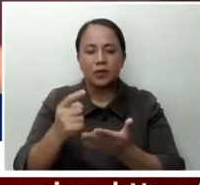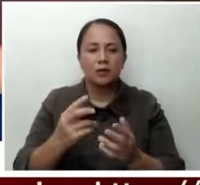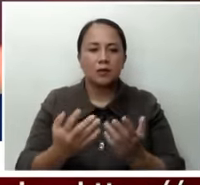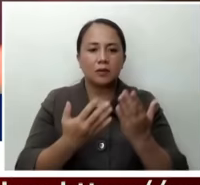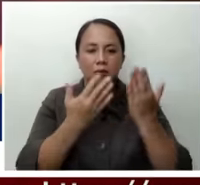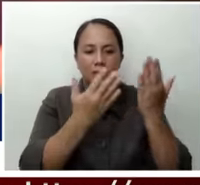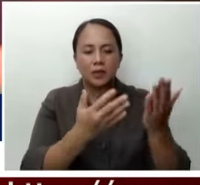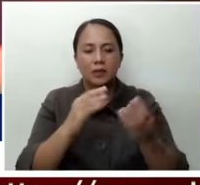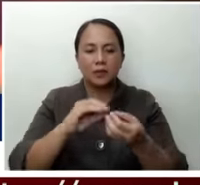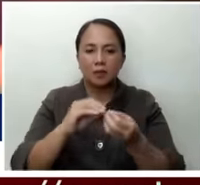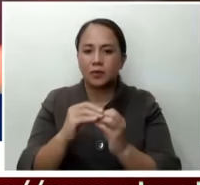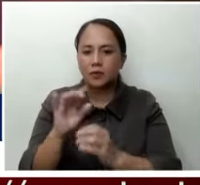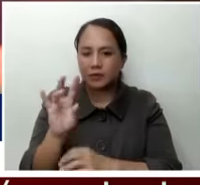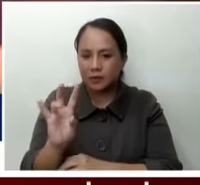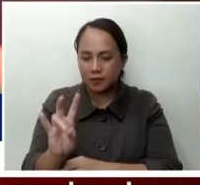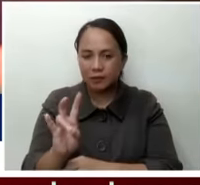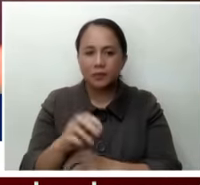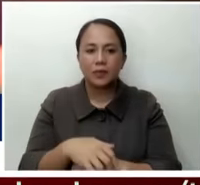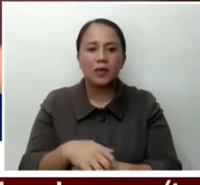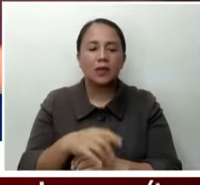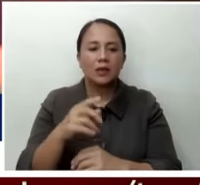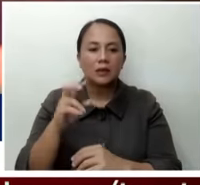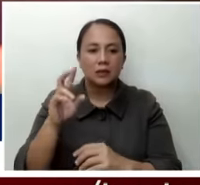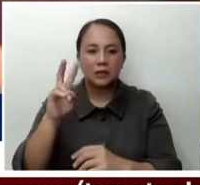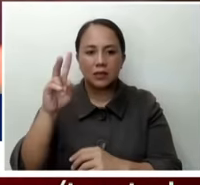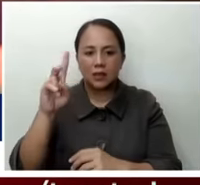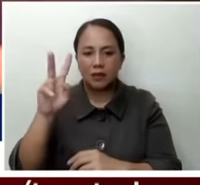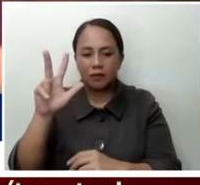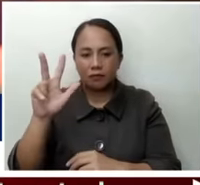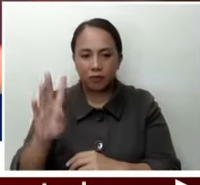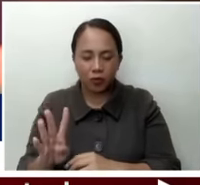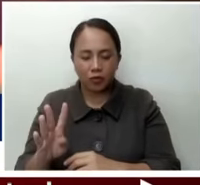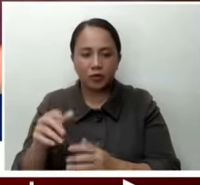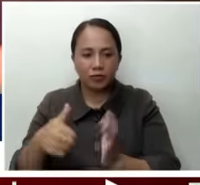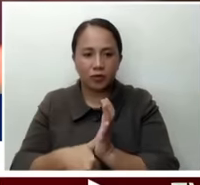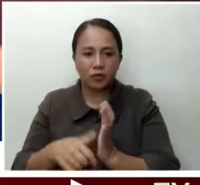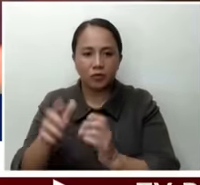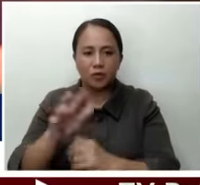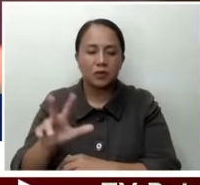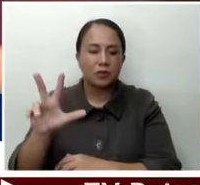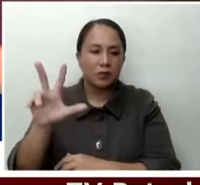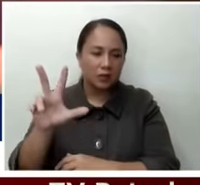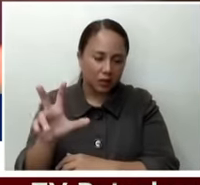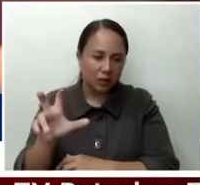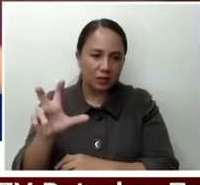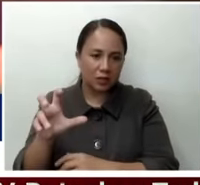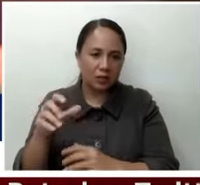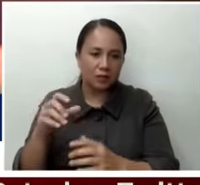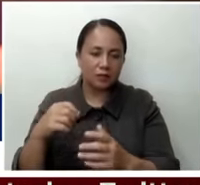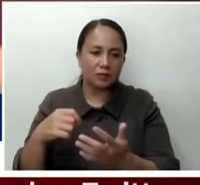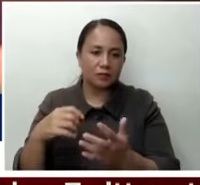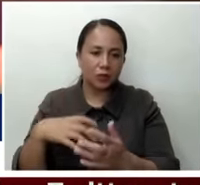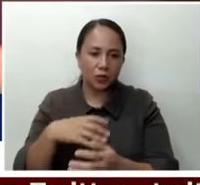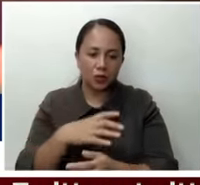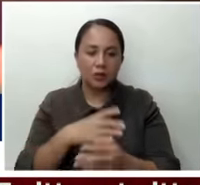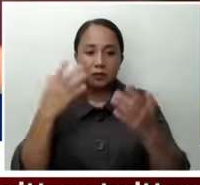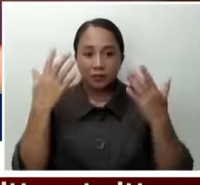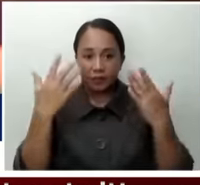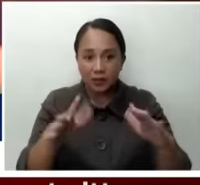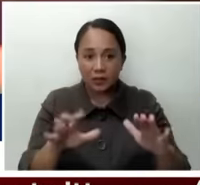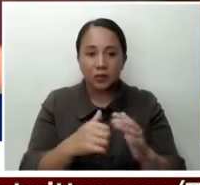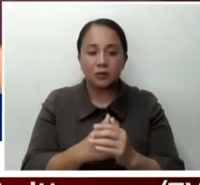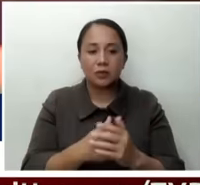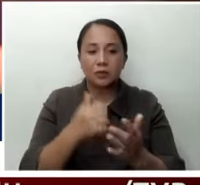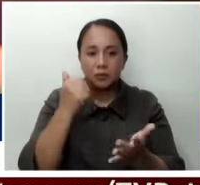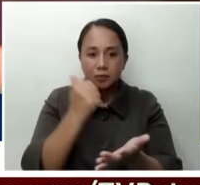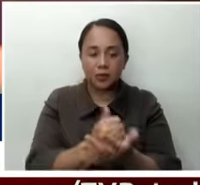number 7. Doon kailangan ang 3/4 vote ng mahigit 300 kongresista. Samantala, pagkatapos namang lumusot ng